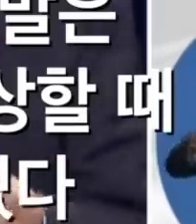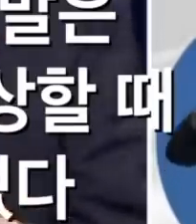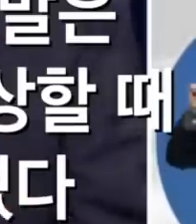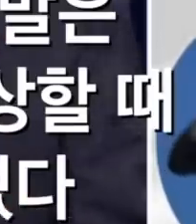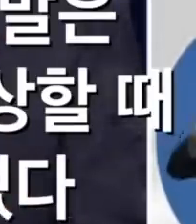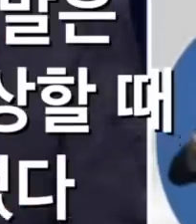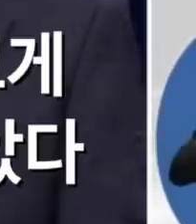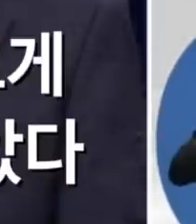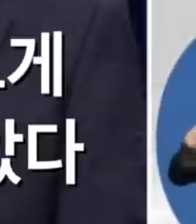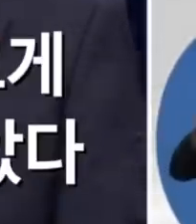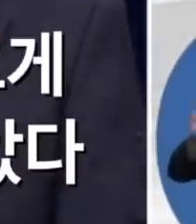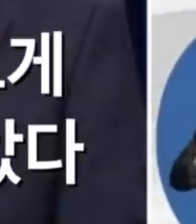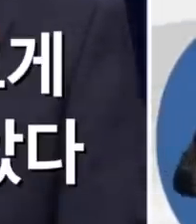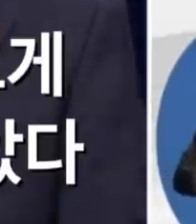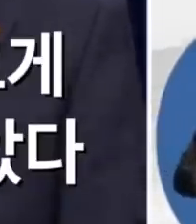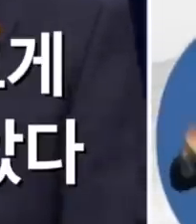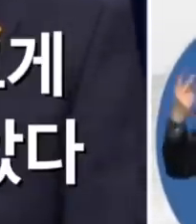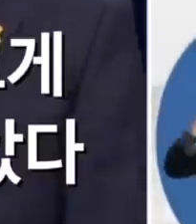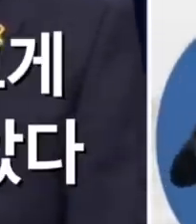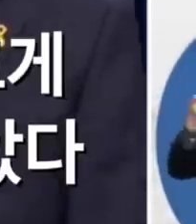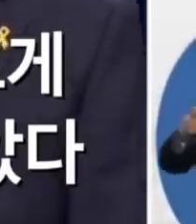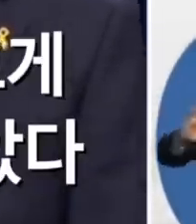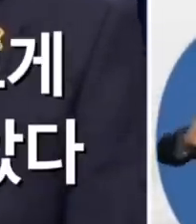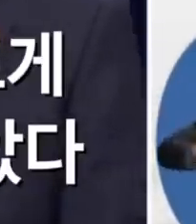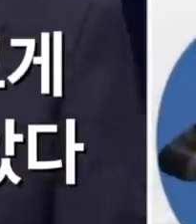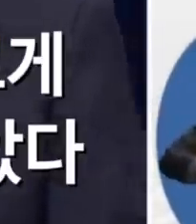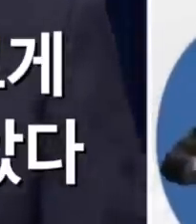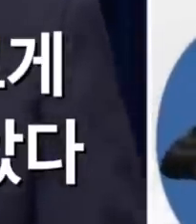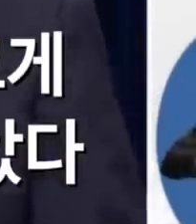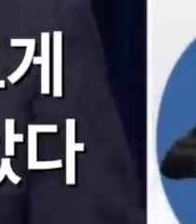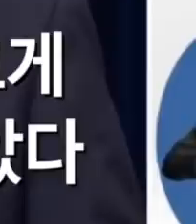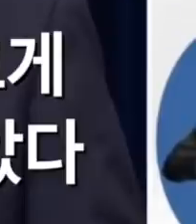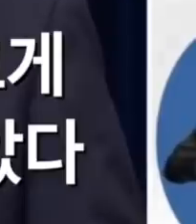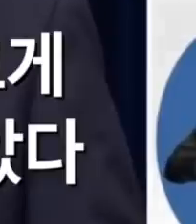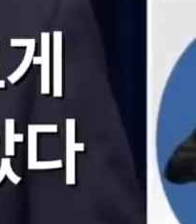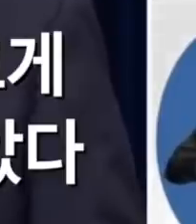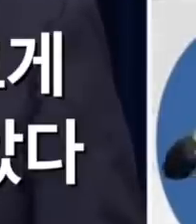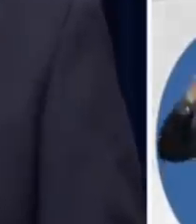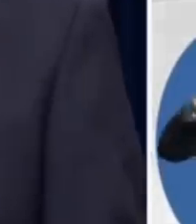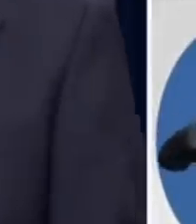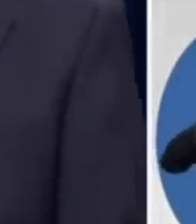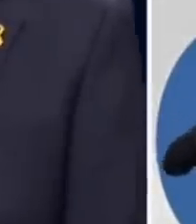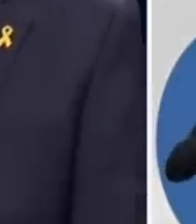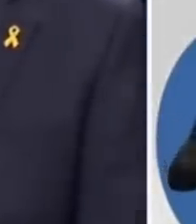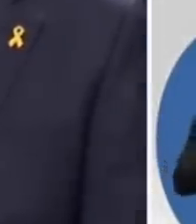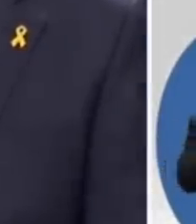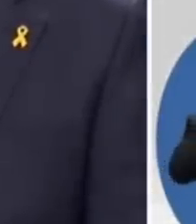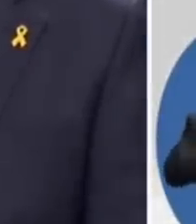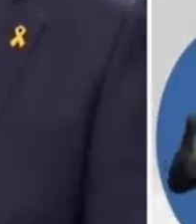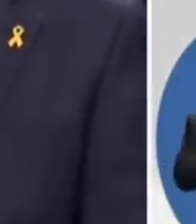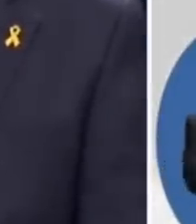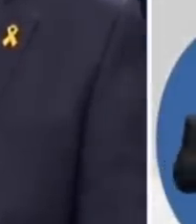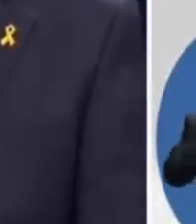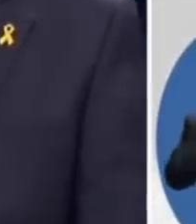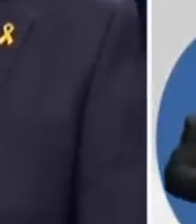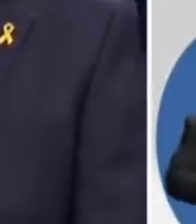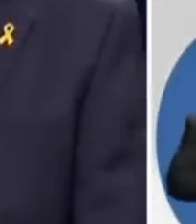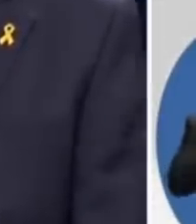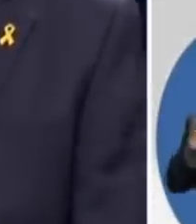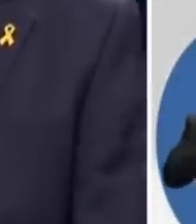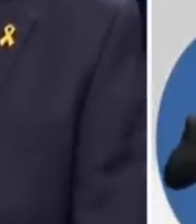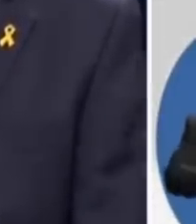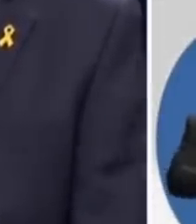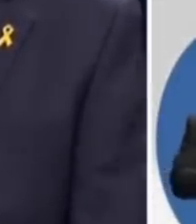식의 말들이 있었죠. 그게 2012년도에 그게 저는 뭐 쟁점이었다고 기억되지 않는데요. 아, 그때부터 시작됐습니다. 그리고